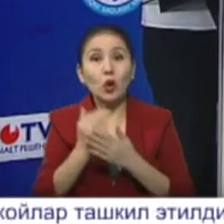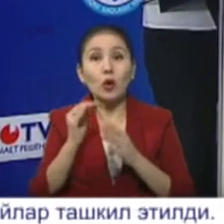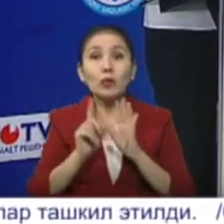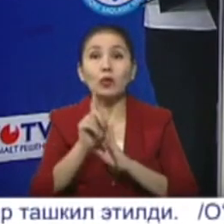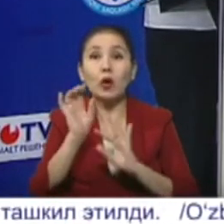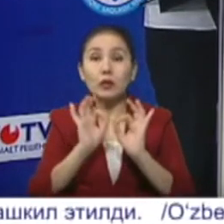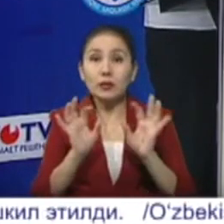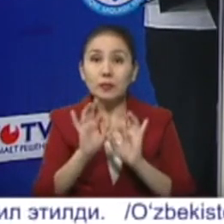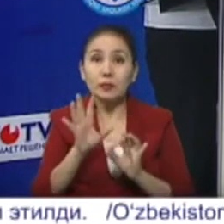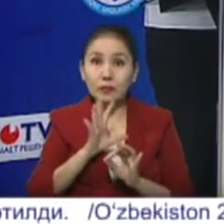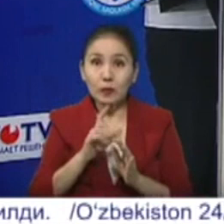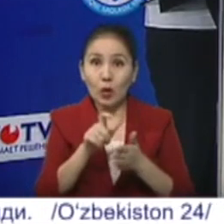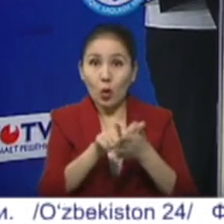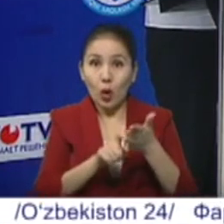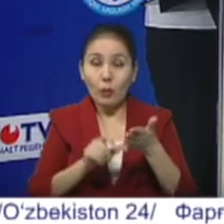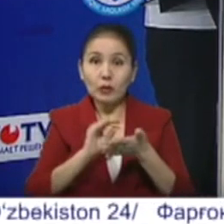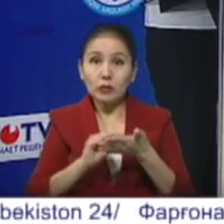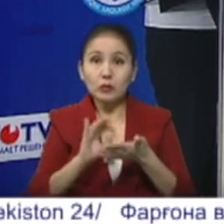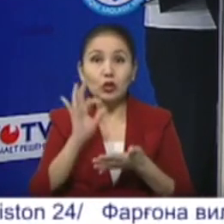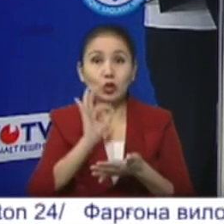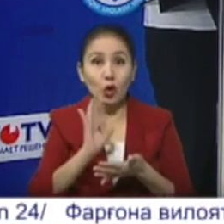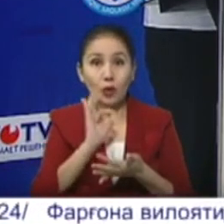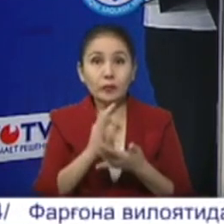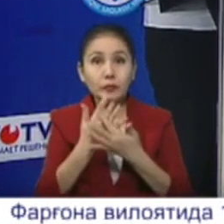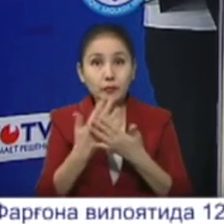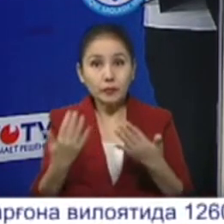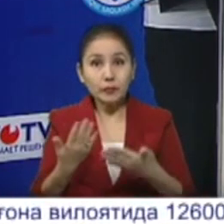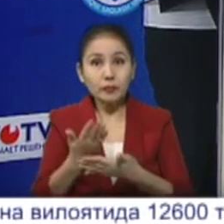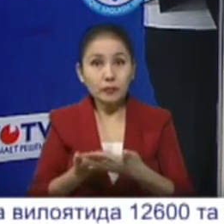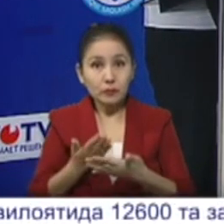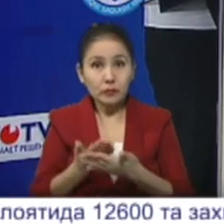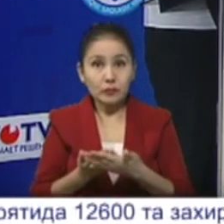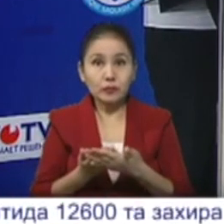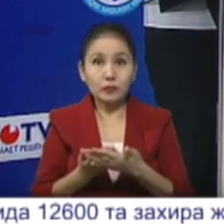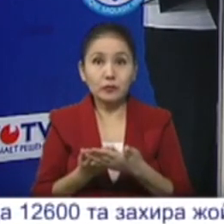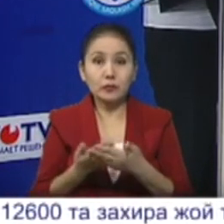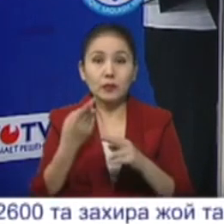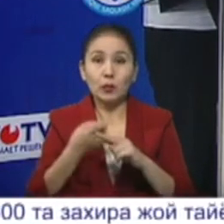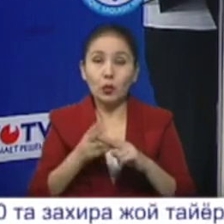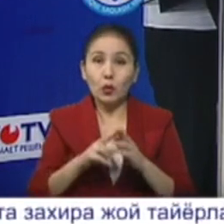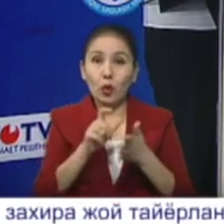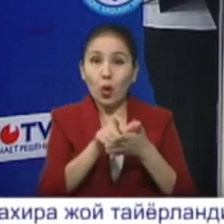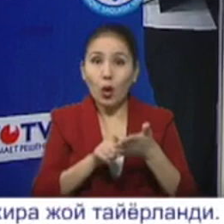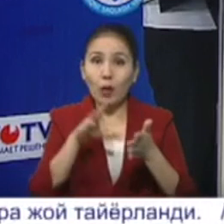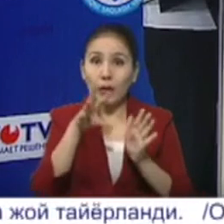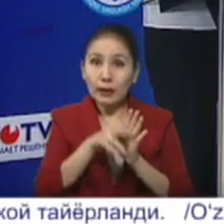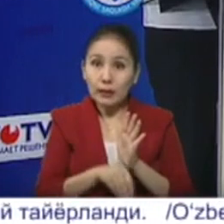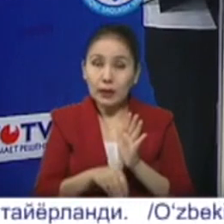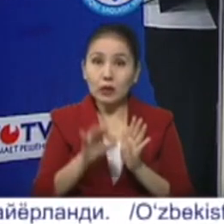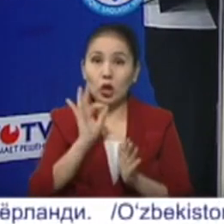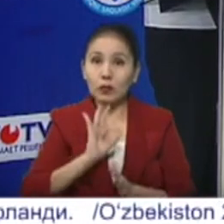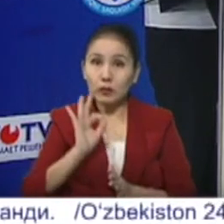ushbu qo'llanmada yozilgan dori vositalarini tavsiya etishadi. Ushbu qo'llanmaga kiritilgan dori vositalari